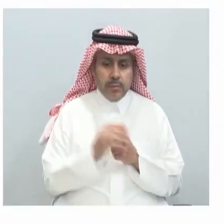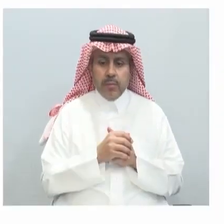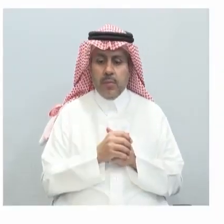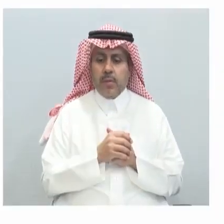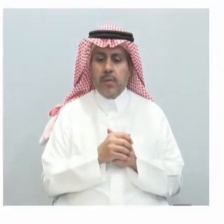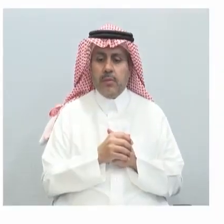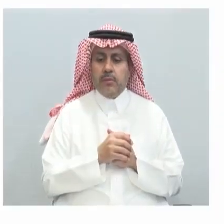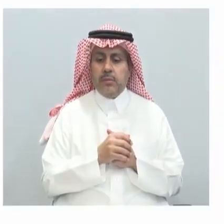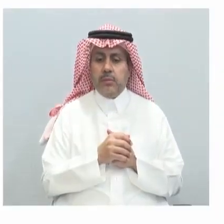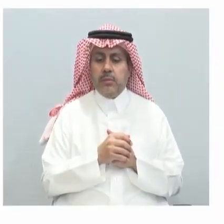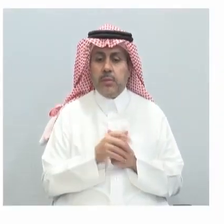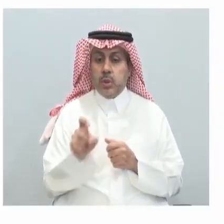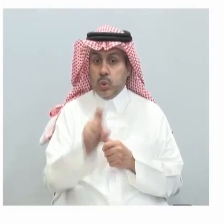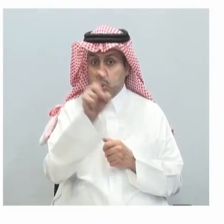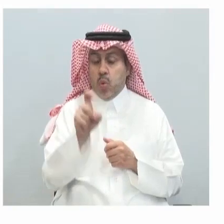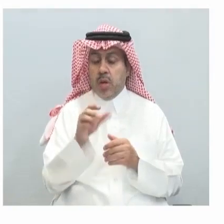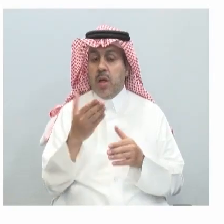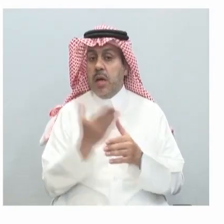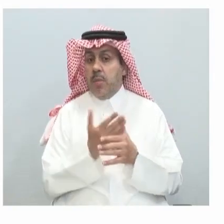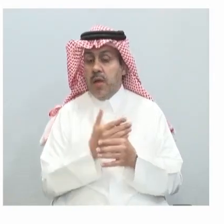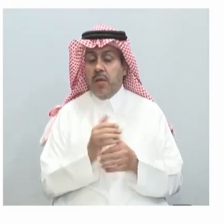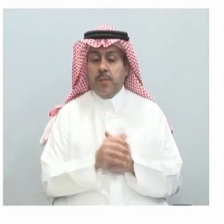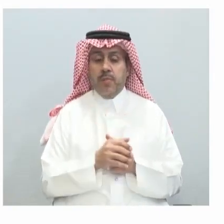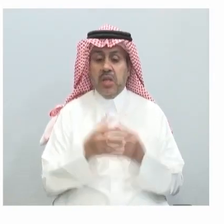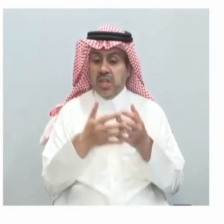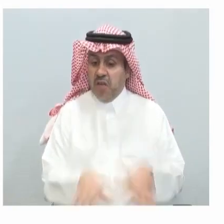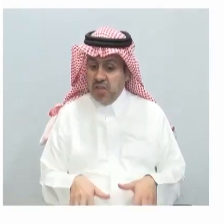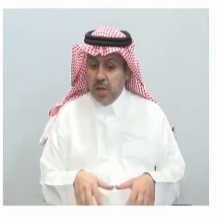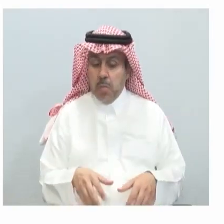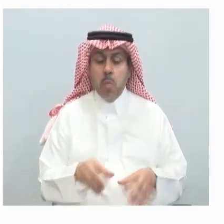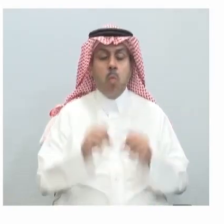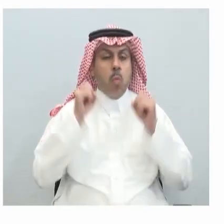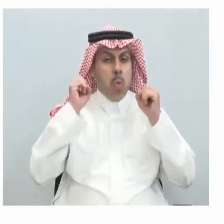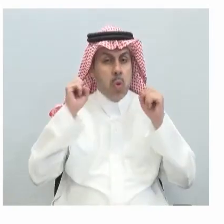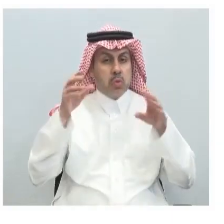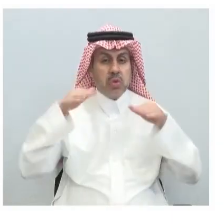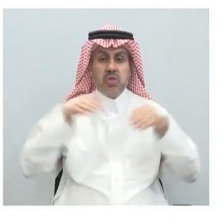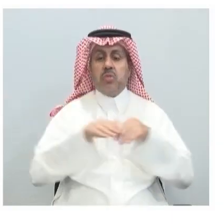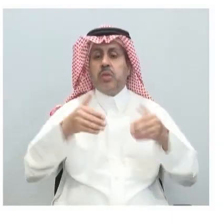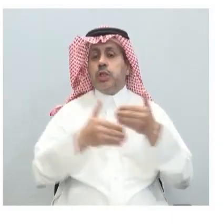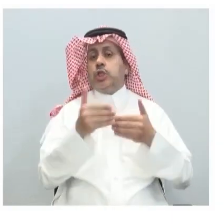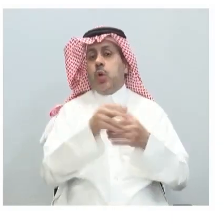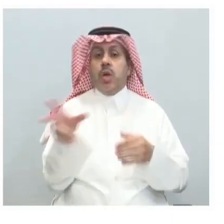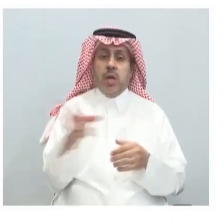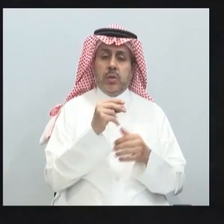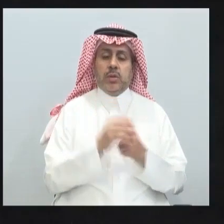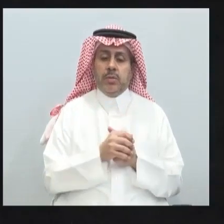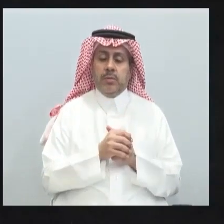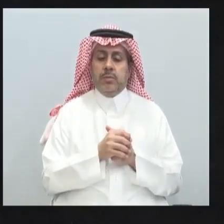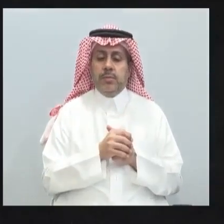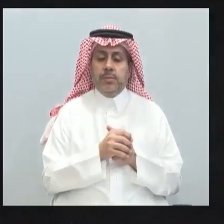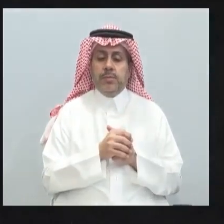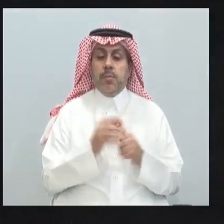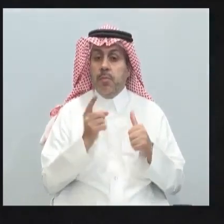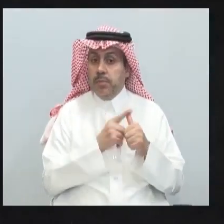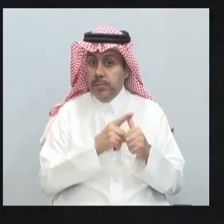النواتج يقول السؤال لماذا تفشل معظم الاصطدامات في تكوين النواتج وهذا مدخل